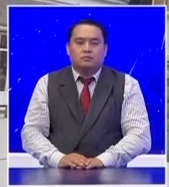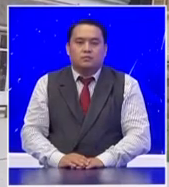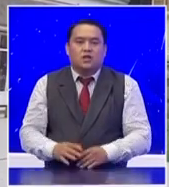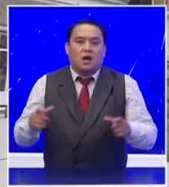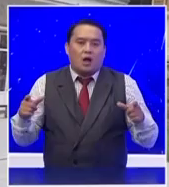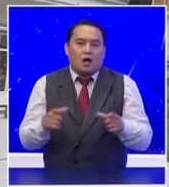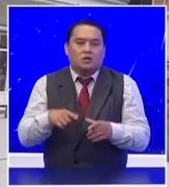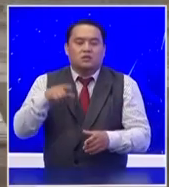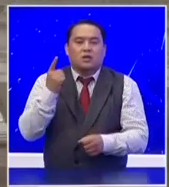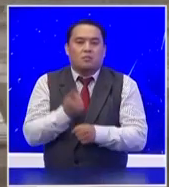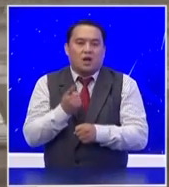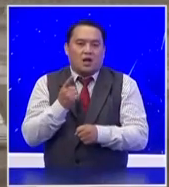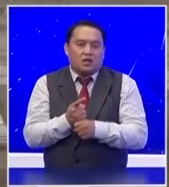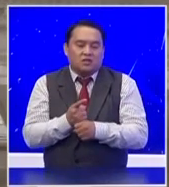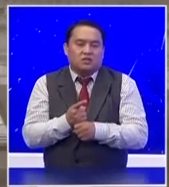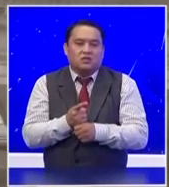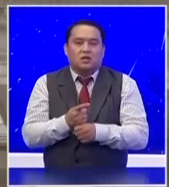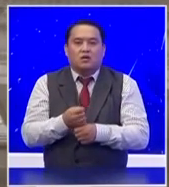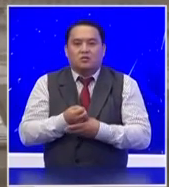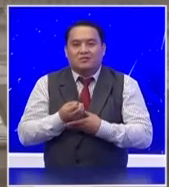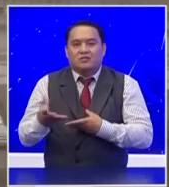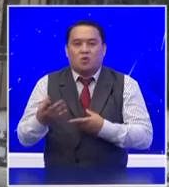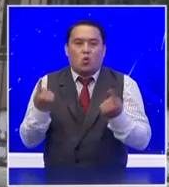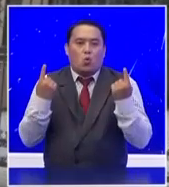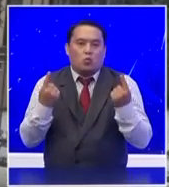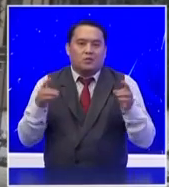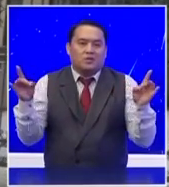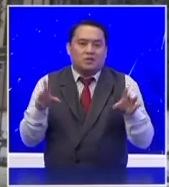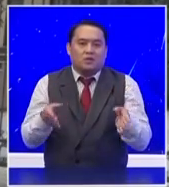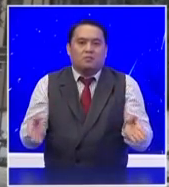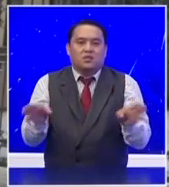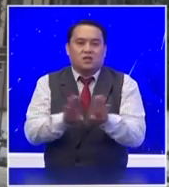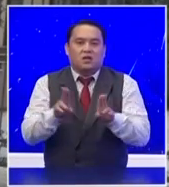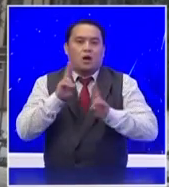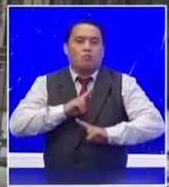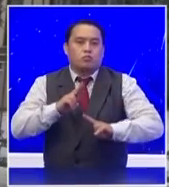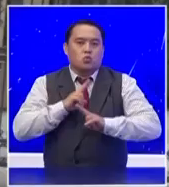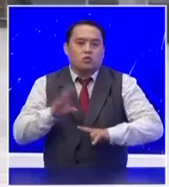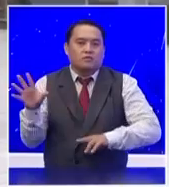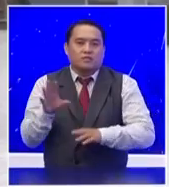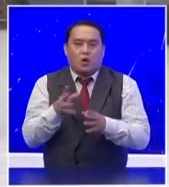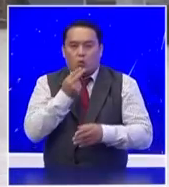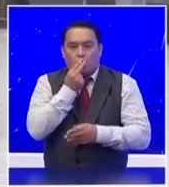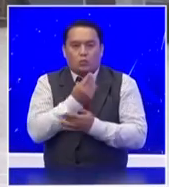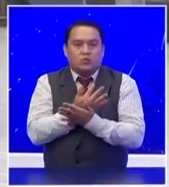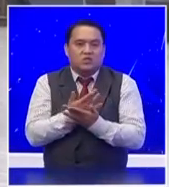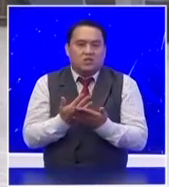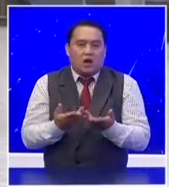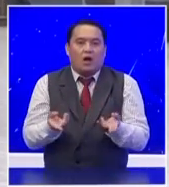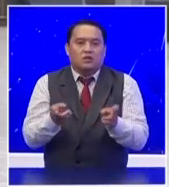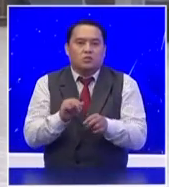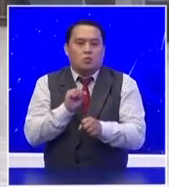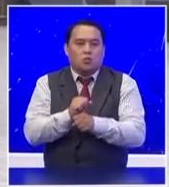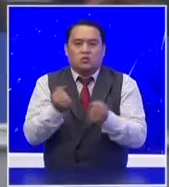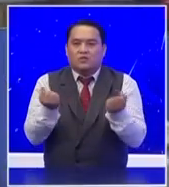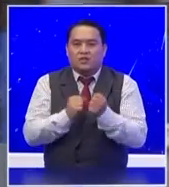Карантин, запреты на банкеты и, как следствие, крупные рестораны прекратили работу. Однако деятельность всей сферы общественного питания остановить